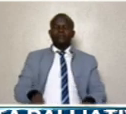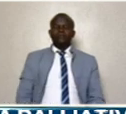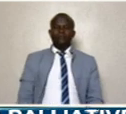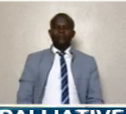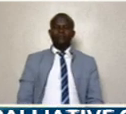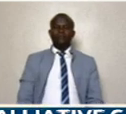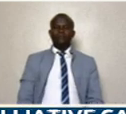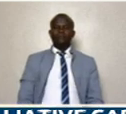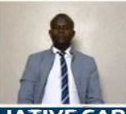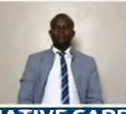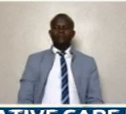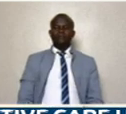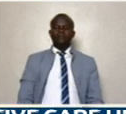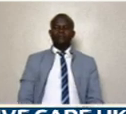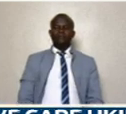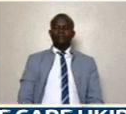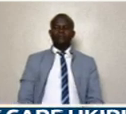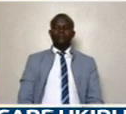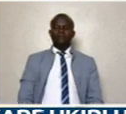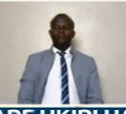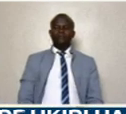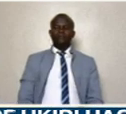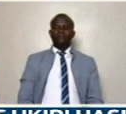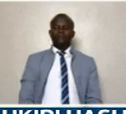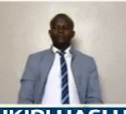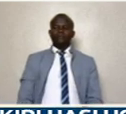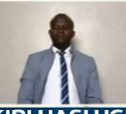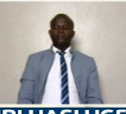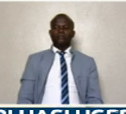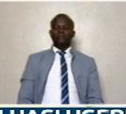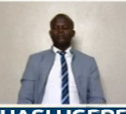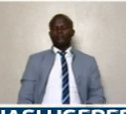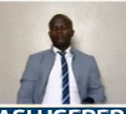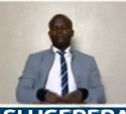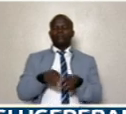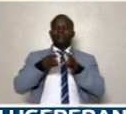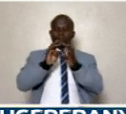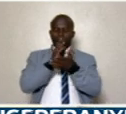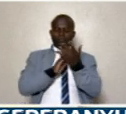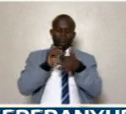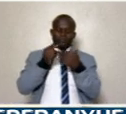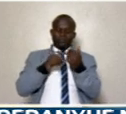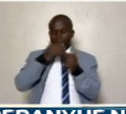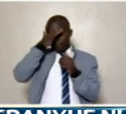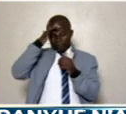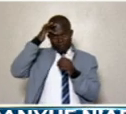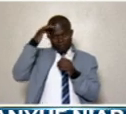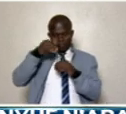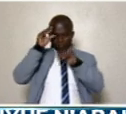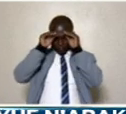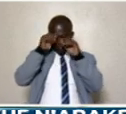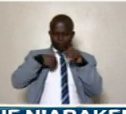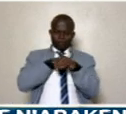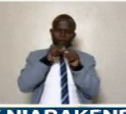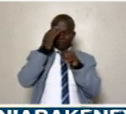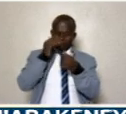techniques are quite difficult to learn. Muri ubu buryo ni kimwe mu bintu bigora kubyiga. Turi hano kugira